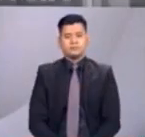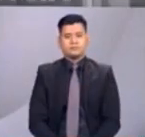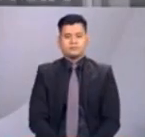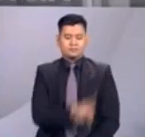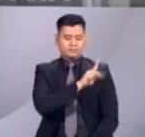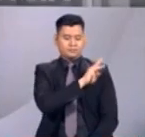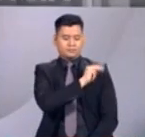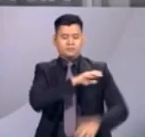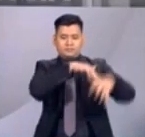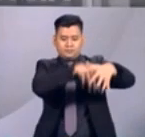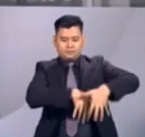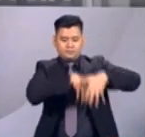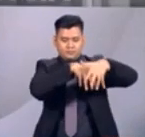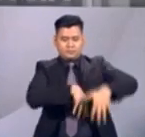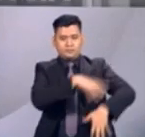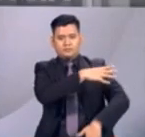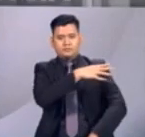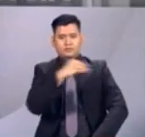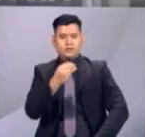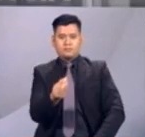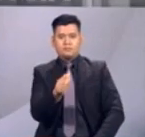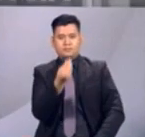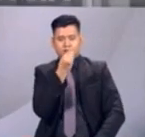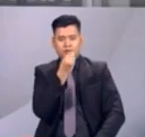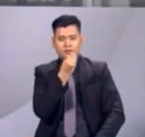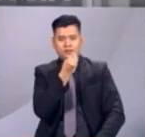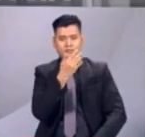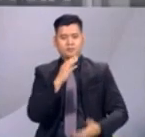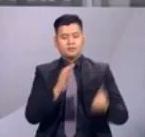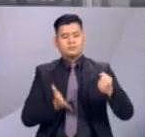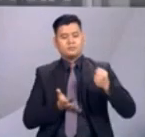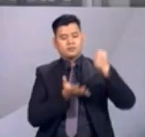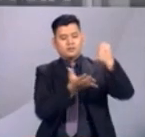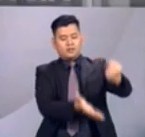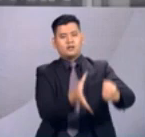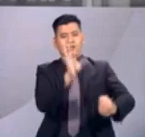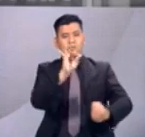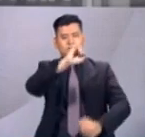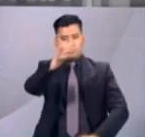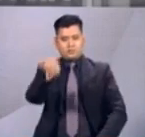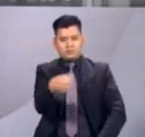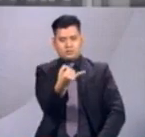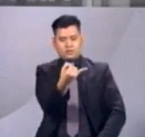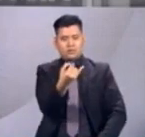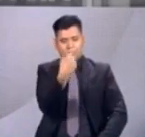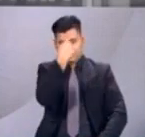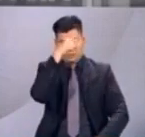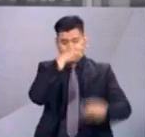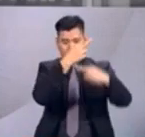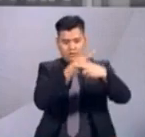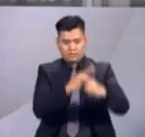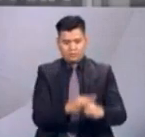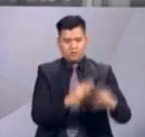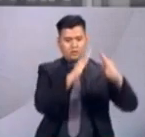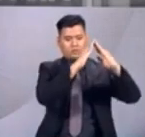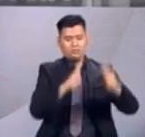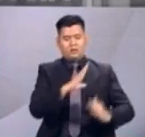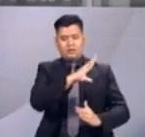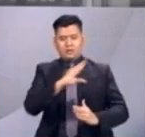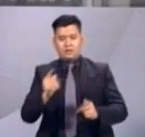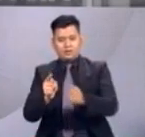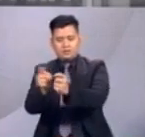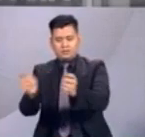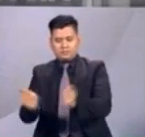di Kementerian Pertanian dan industri makanan meruntuhkan lebih 9juta Ringgit bagi Project baik pulih Perumahan dan kemudahan Jetty nelayan di